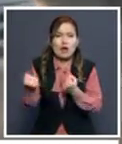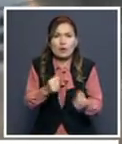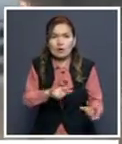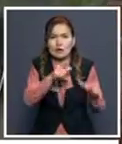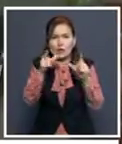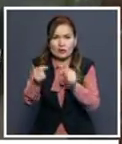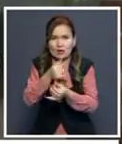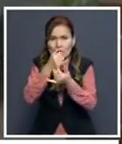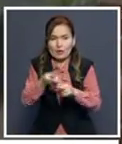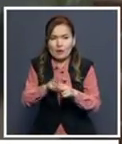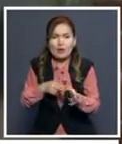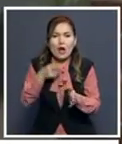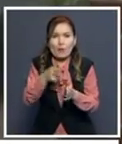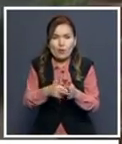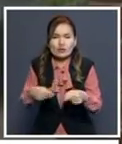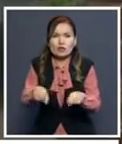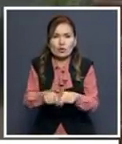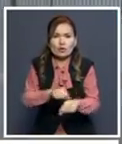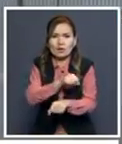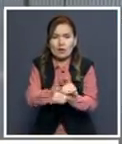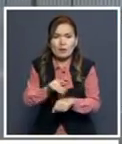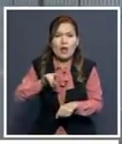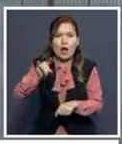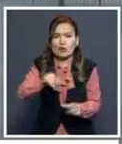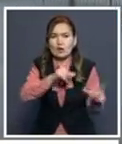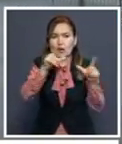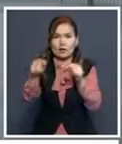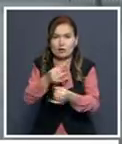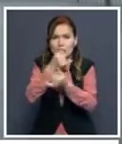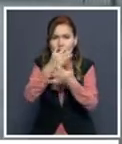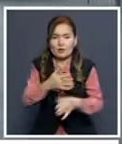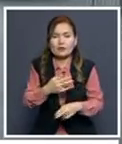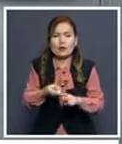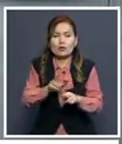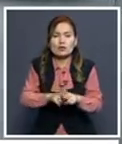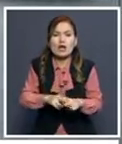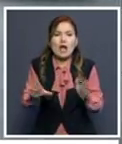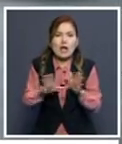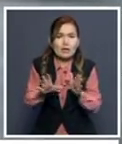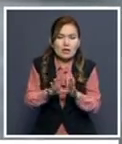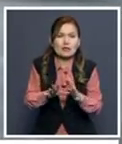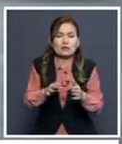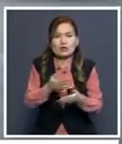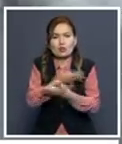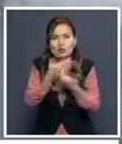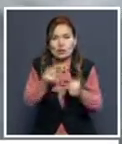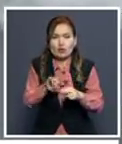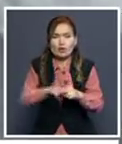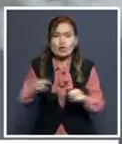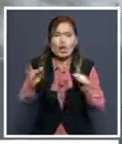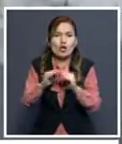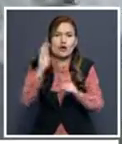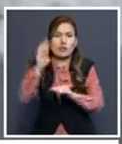алмады. Сонымен қатар пойыздар тоқтап, ұшақтар әуежайға оралып, жүздеген адам электр жарығынсыз қалды. Талай үй мен көлік суға